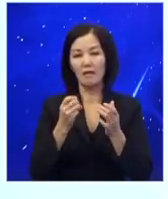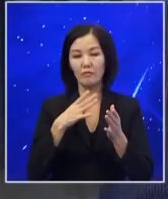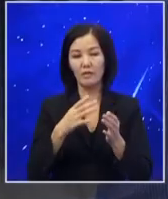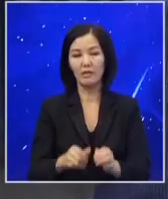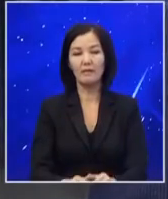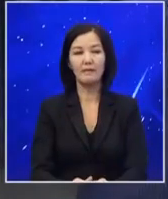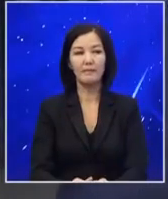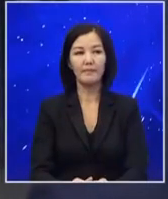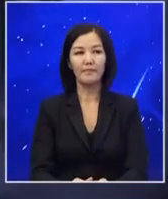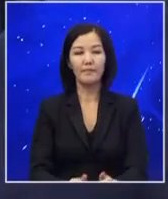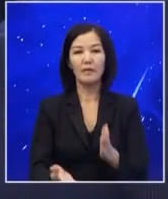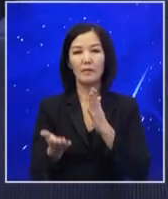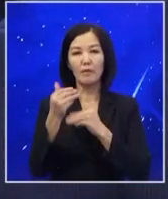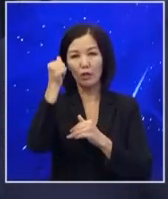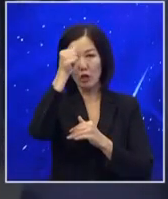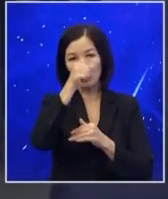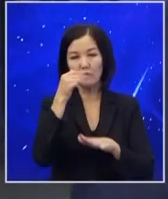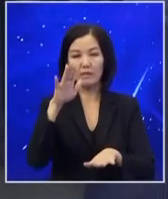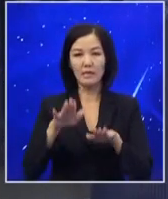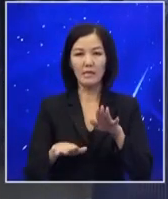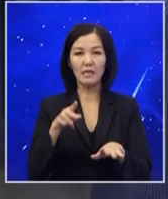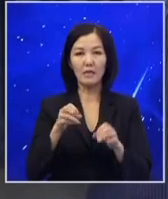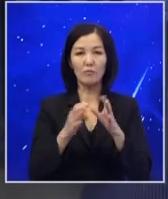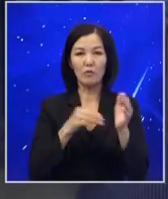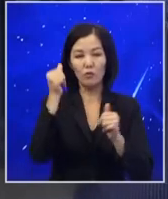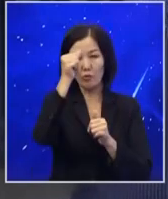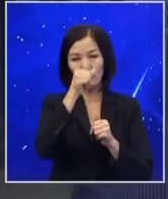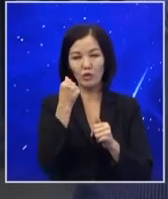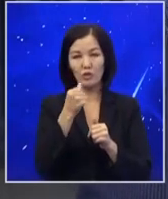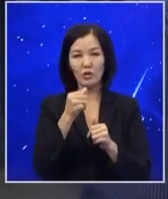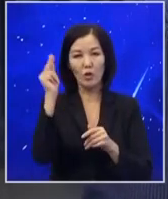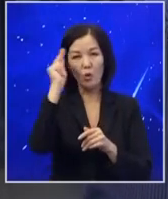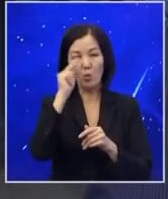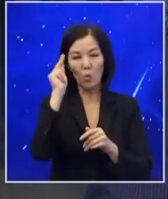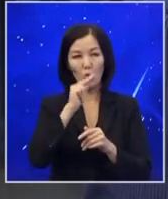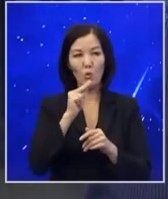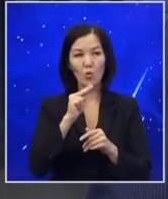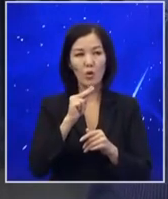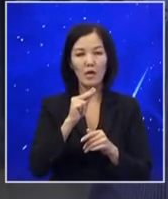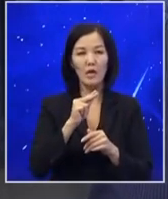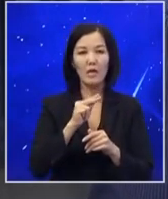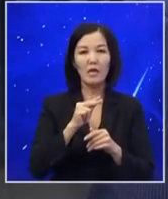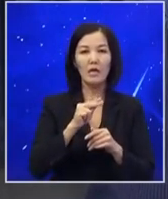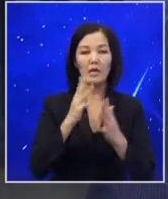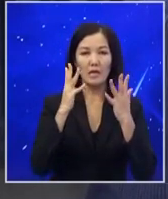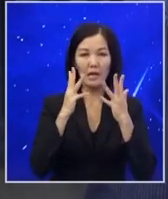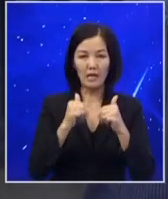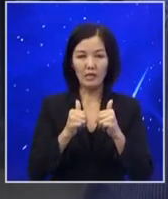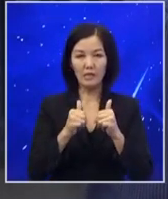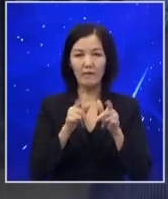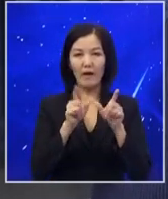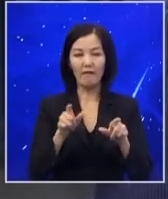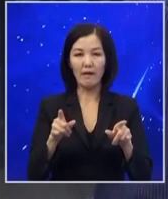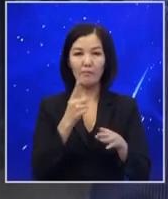жатыр. Былтырғы жылмен салыстырғанмен 2019 жылы біздегі оқу офлайн оқу болғандықтан адам саны енді шектеулі болды. А